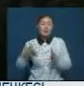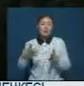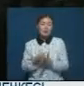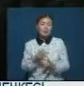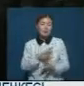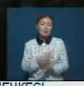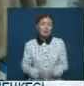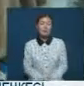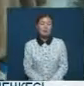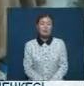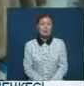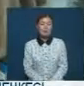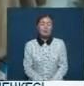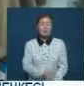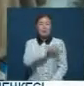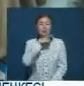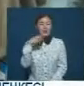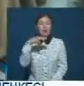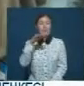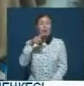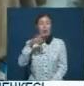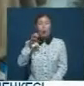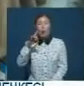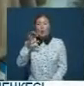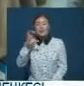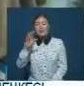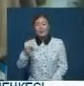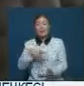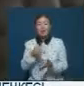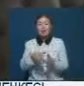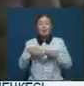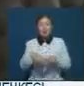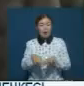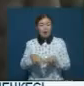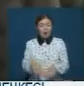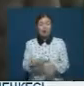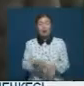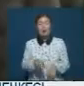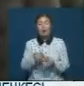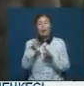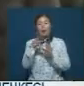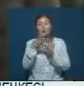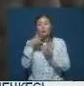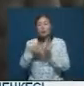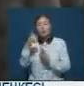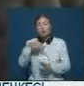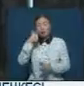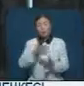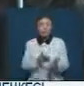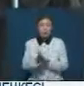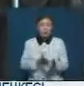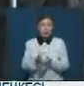жеттім деп ойлап тұрмын жаңа. Тондар Ресейдің Пятигорск қаласындағы зауытта тігілген. Фабрика нарықта 1991 жылдан бері қызмет